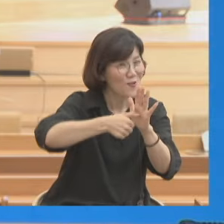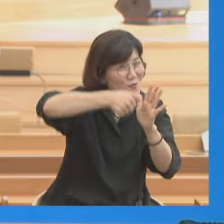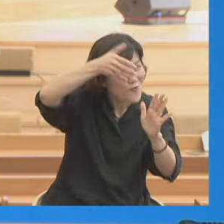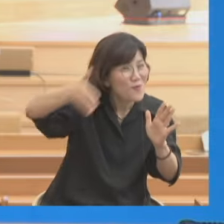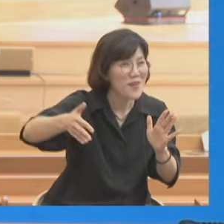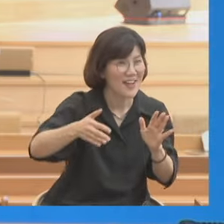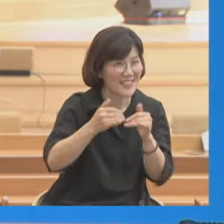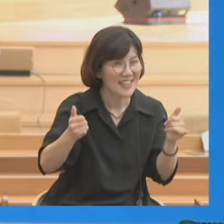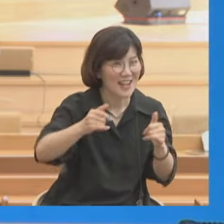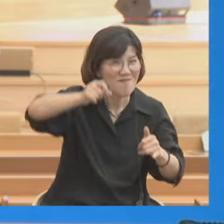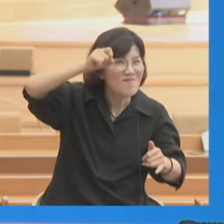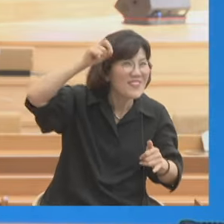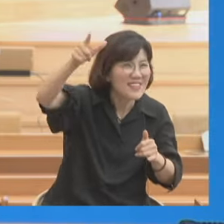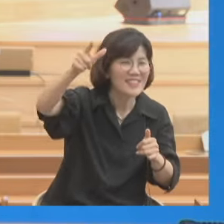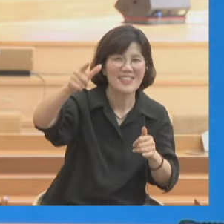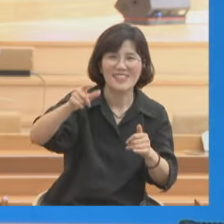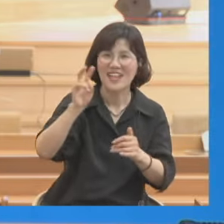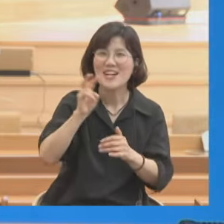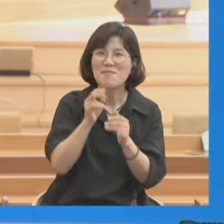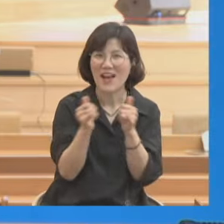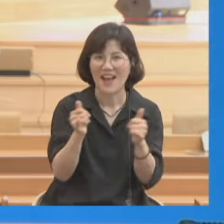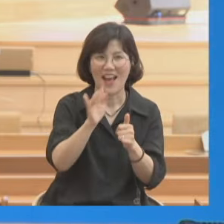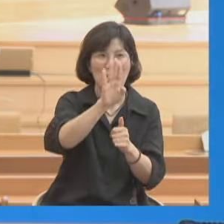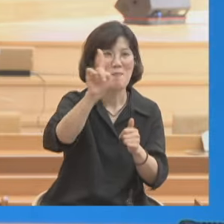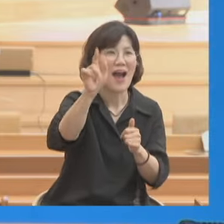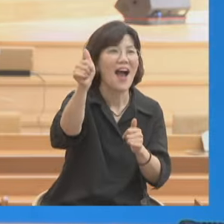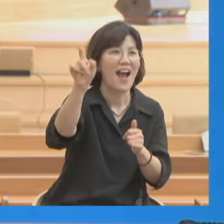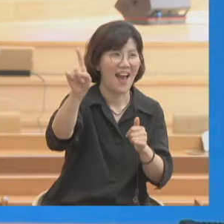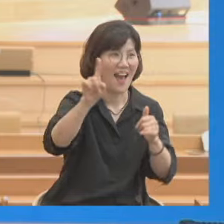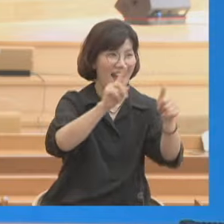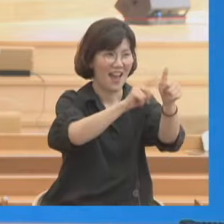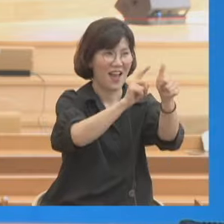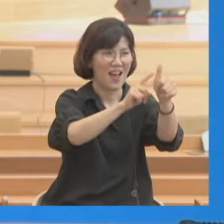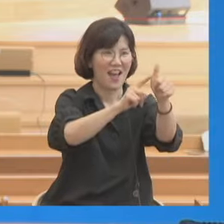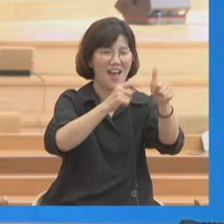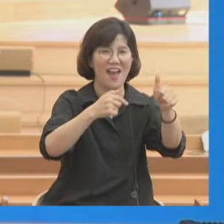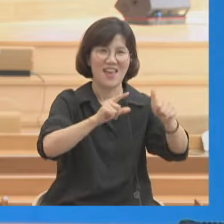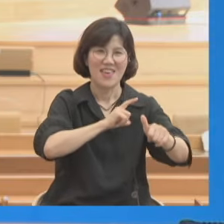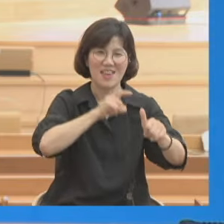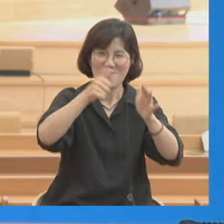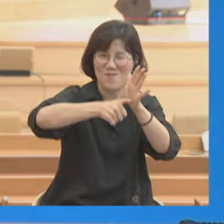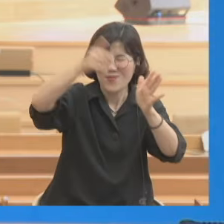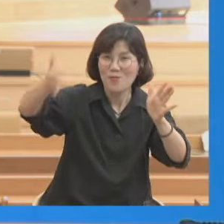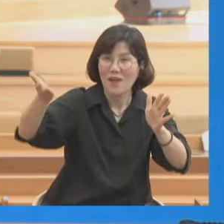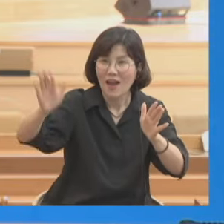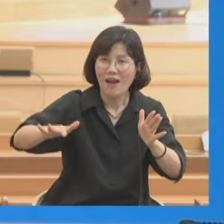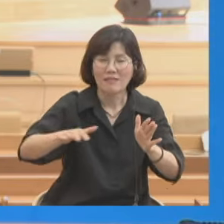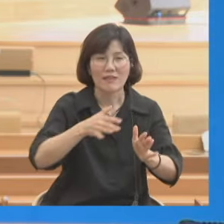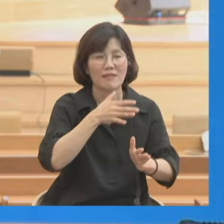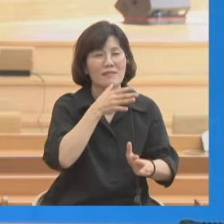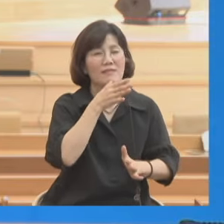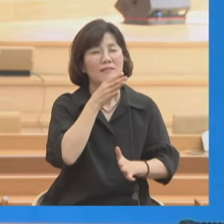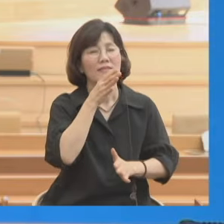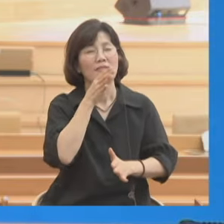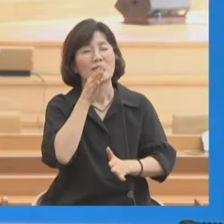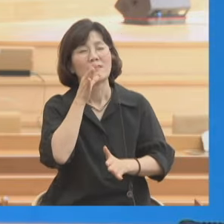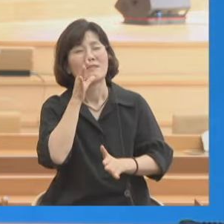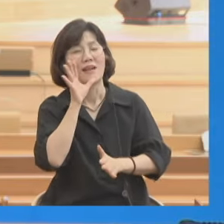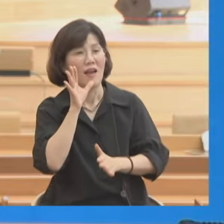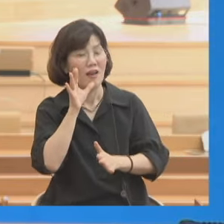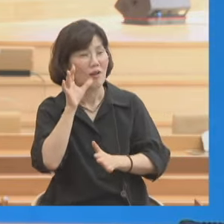웬만하면 천재적인 음악가입니다. 근데 이름을 날렸는데 나이가 들면서 달라지는